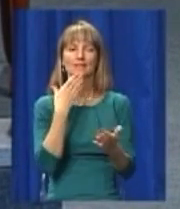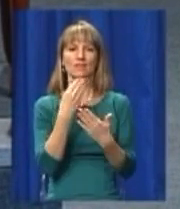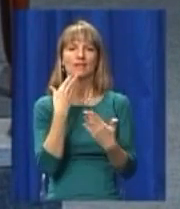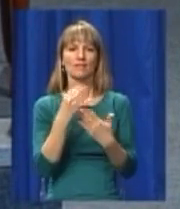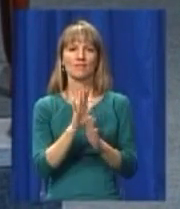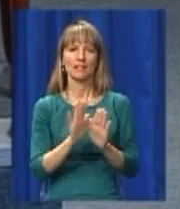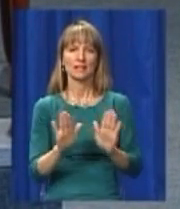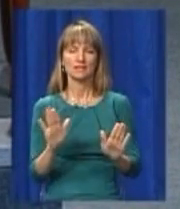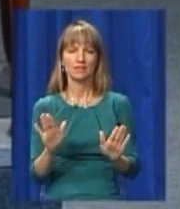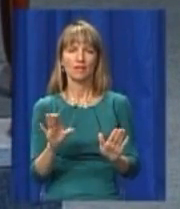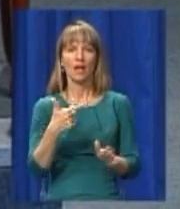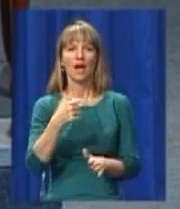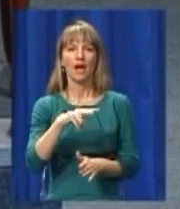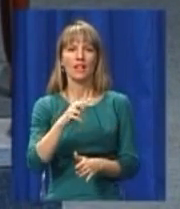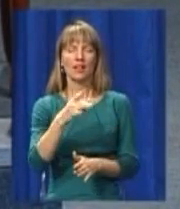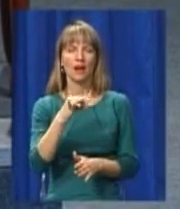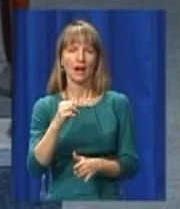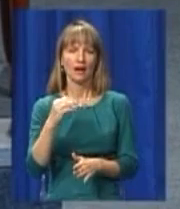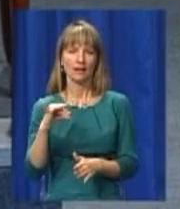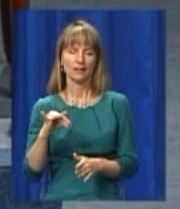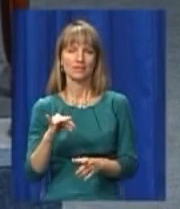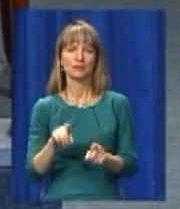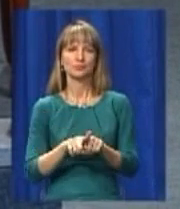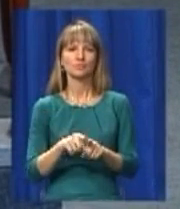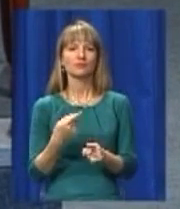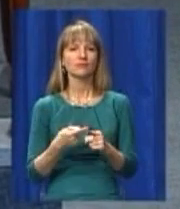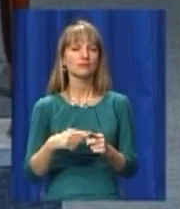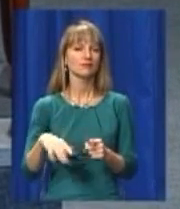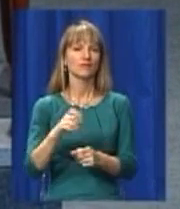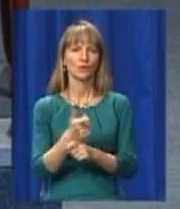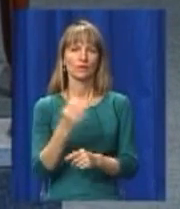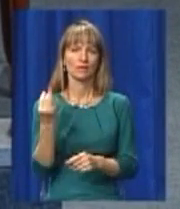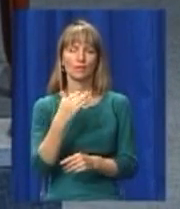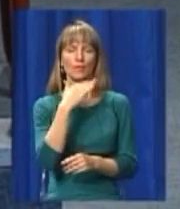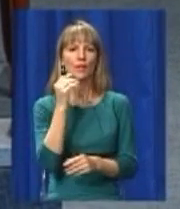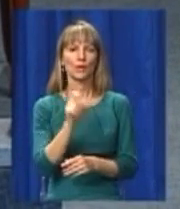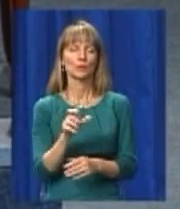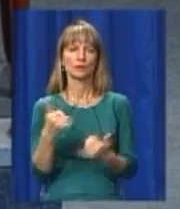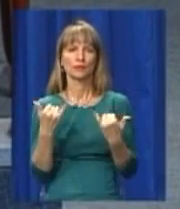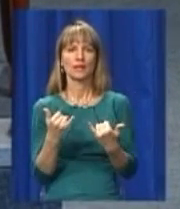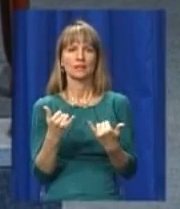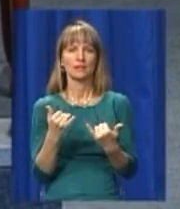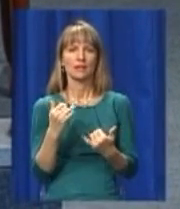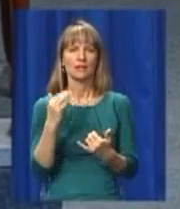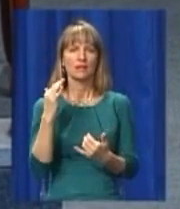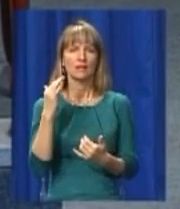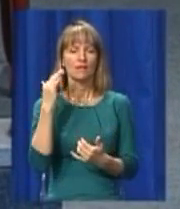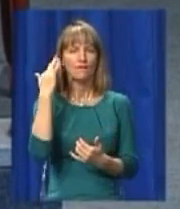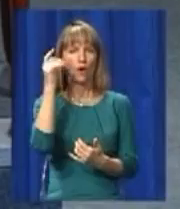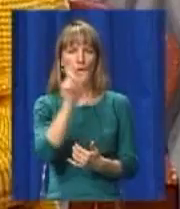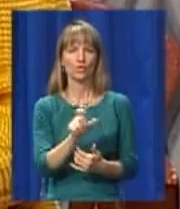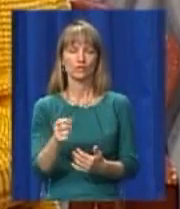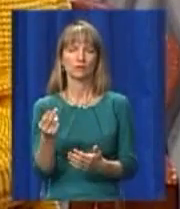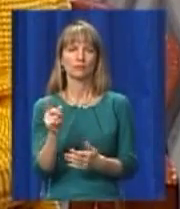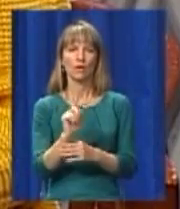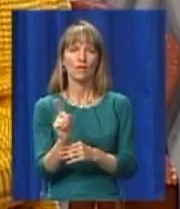виставки, покази, галереї тощо. Деньги, деньги, деньги. Так, це все, до речі, дуже цікаво. Дуже багато людей зараз творчих і олівцями, і